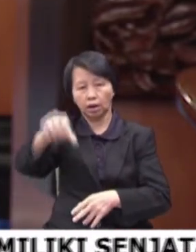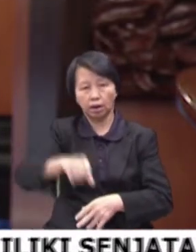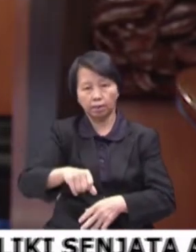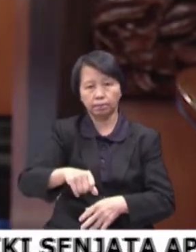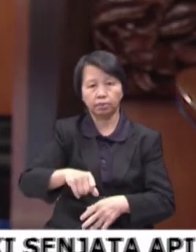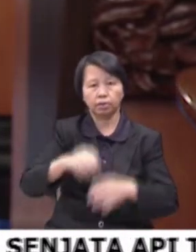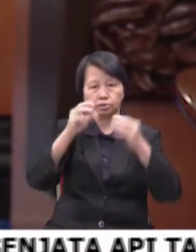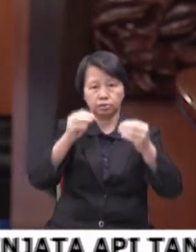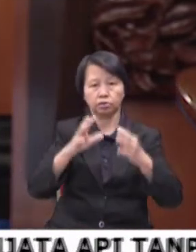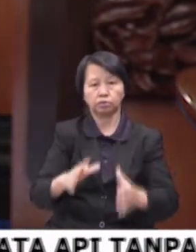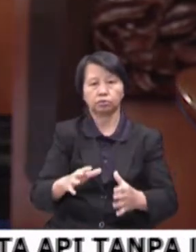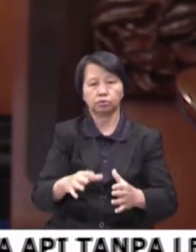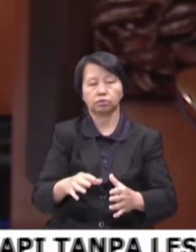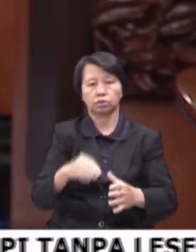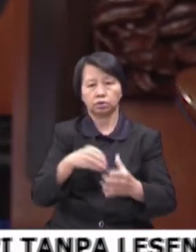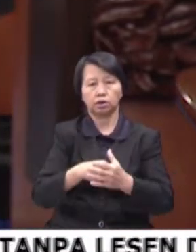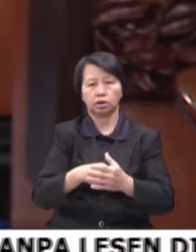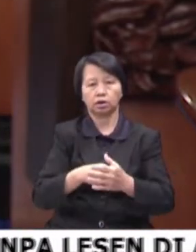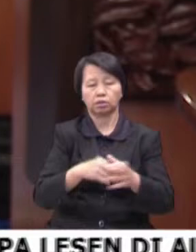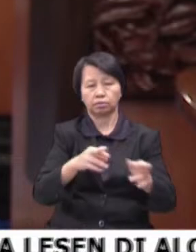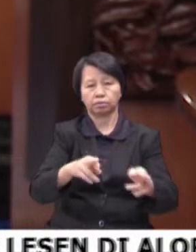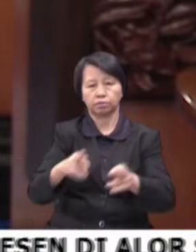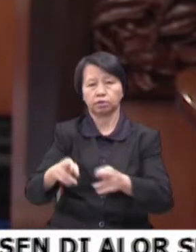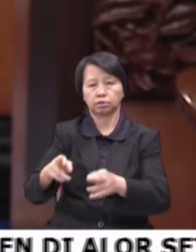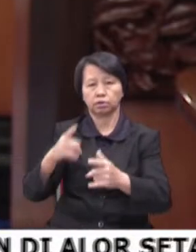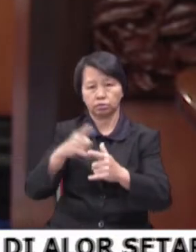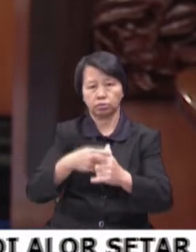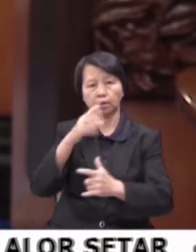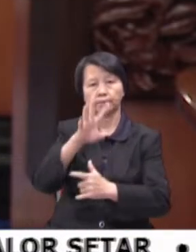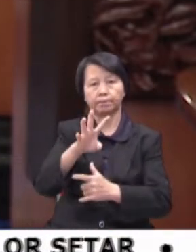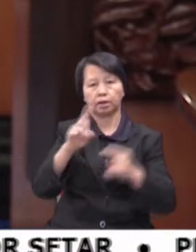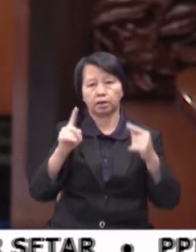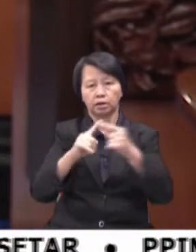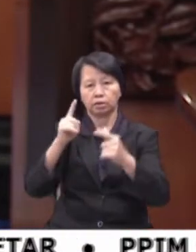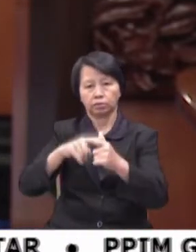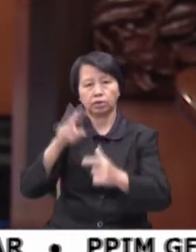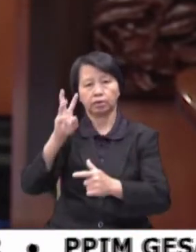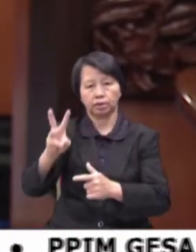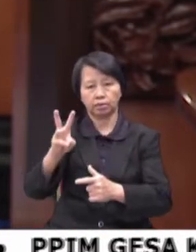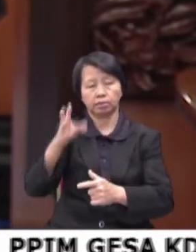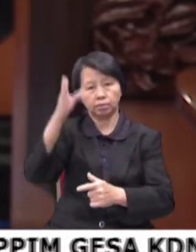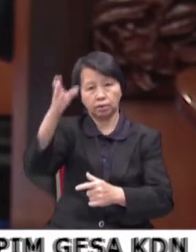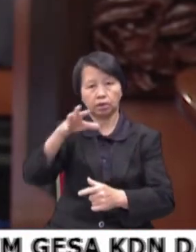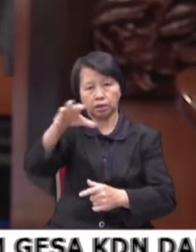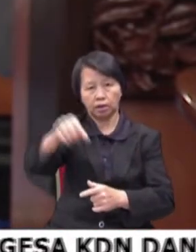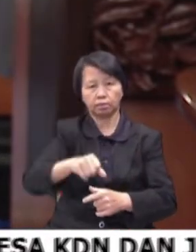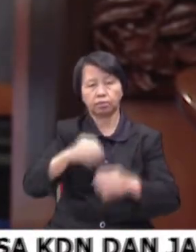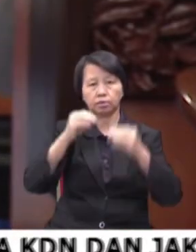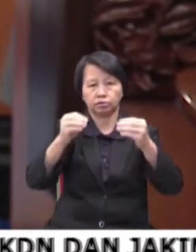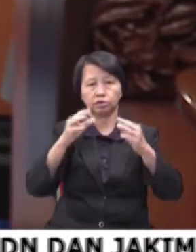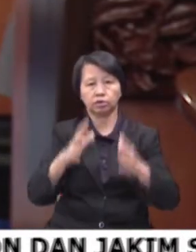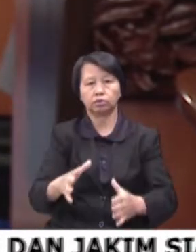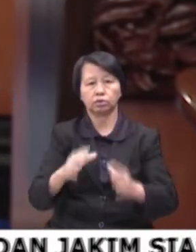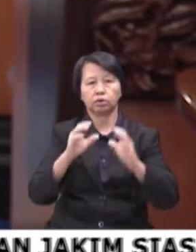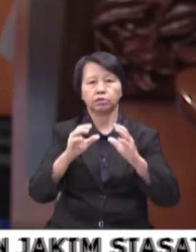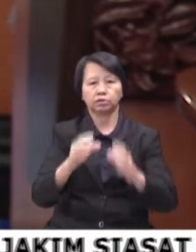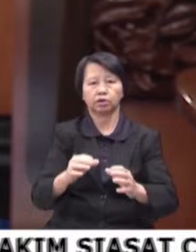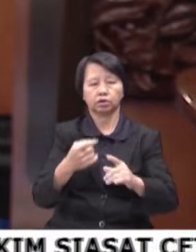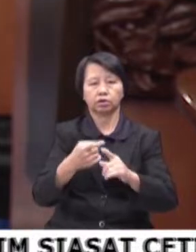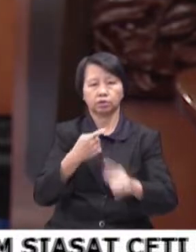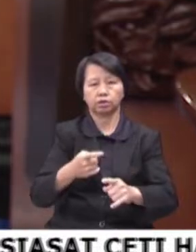pengambilan guru dalam perancangan dalam bulan April sehingga kita akan mengambil guru pun secara